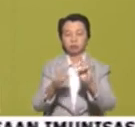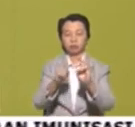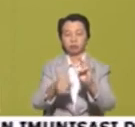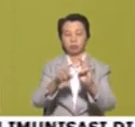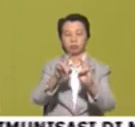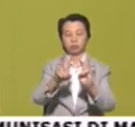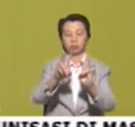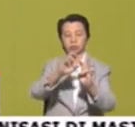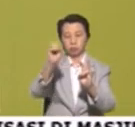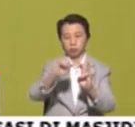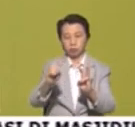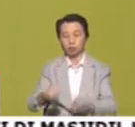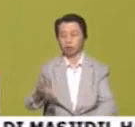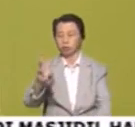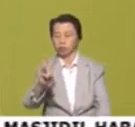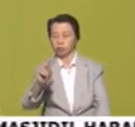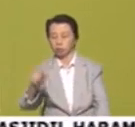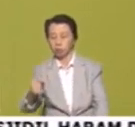7.02%, iaitu